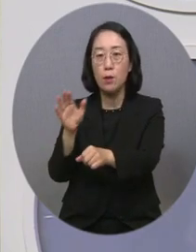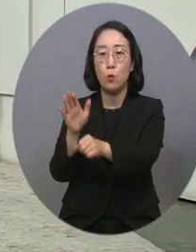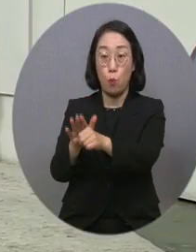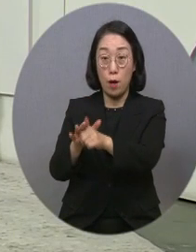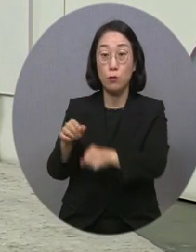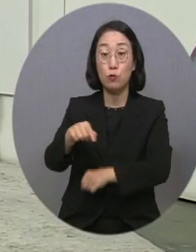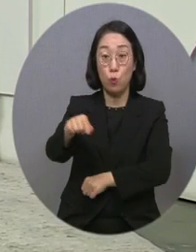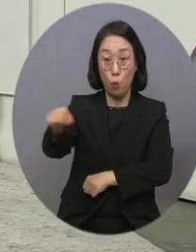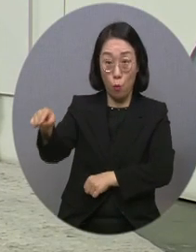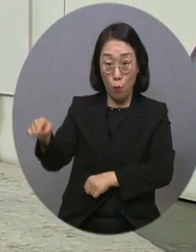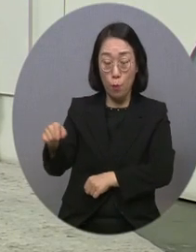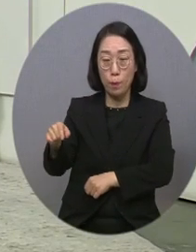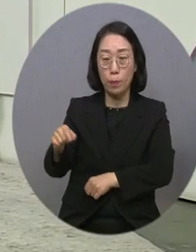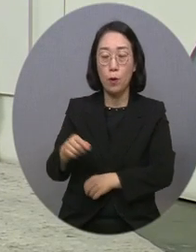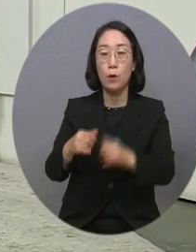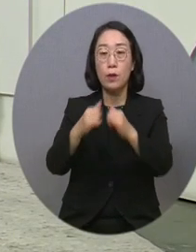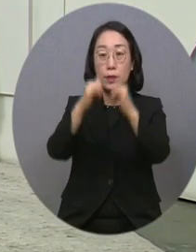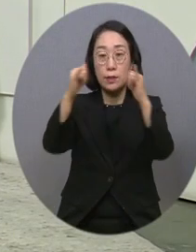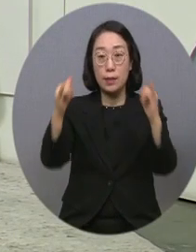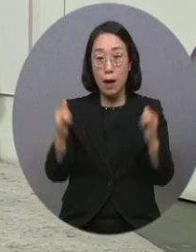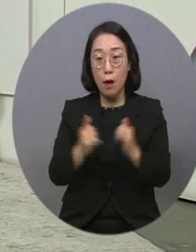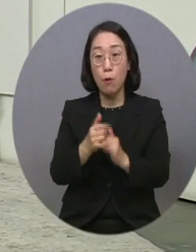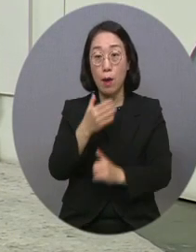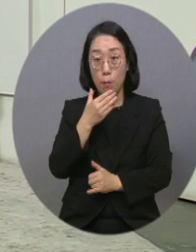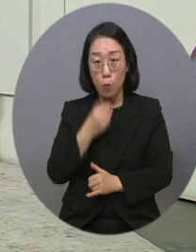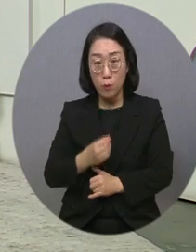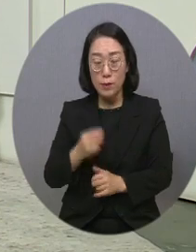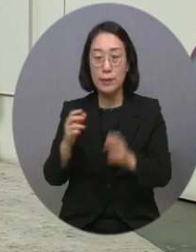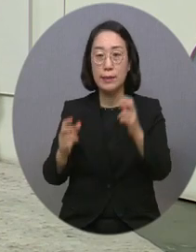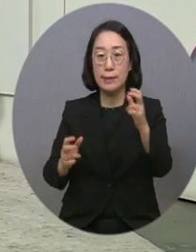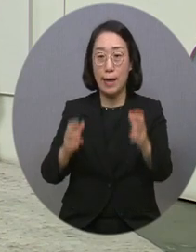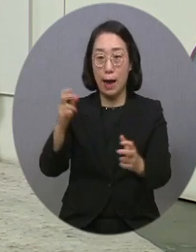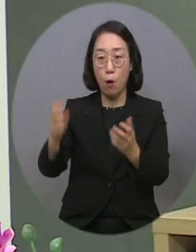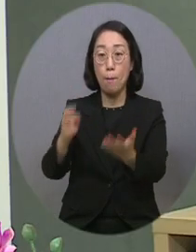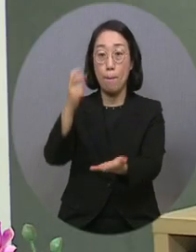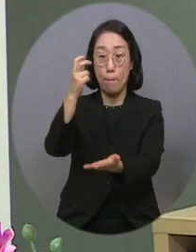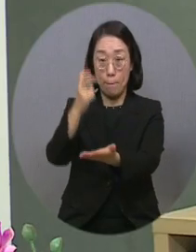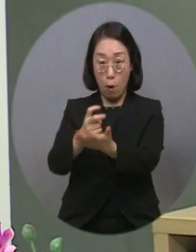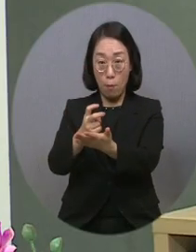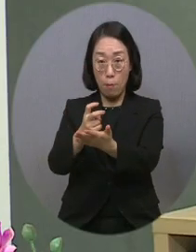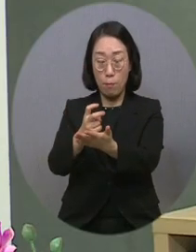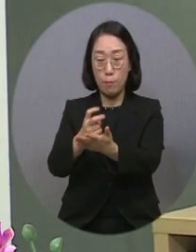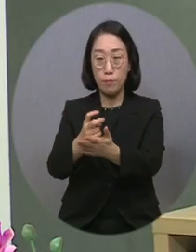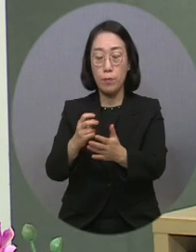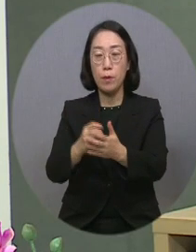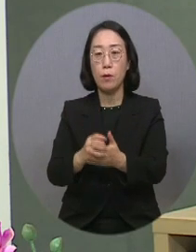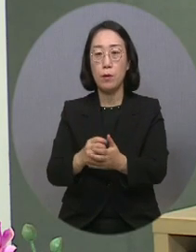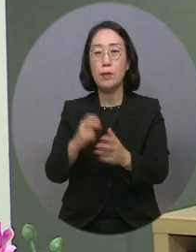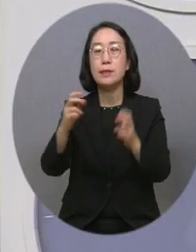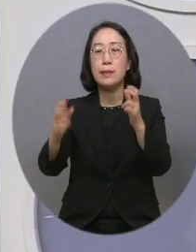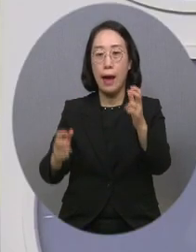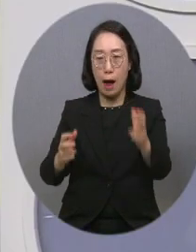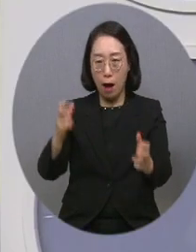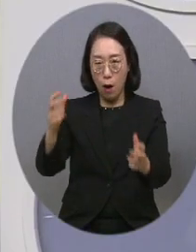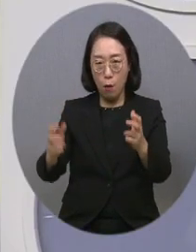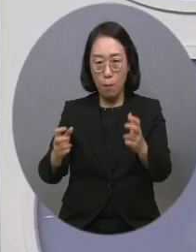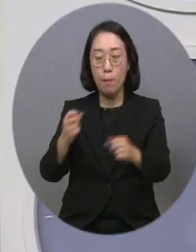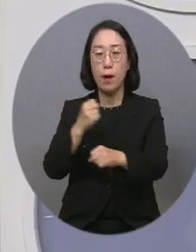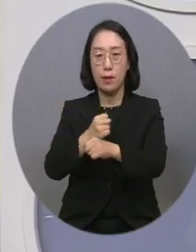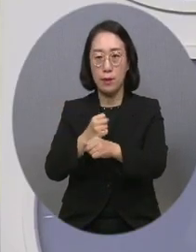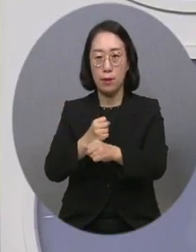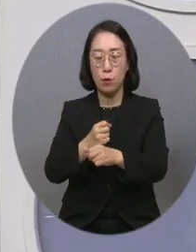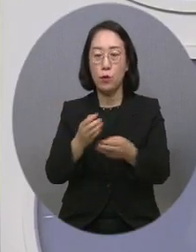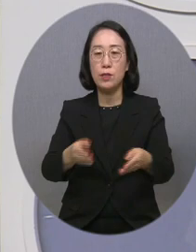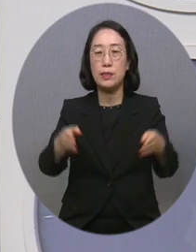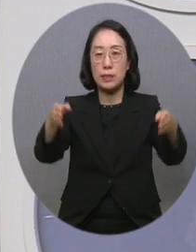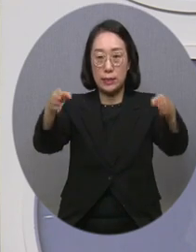또 사회복지 사업법에 따라서 사회복지 사업을 하는 사회복지